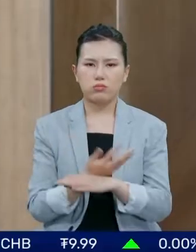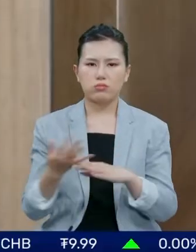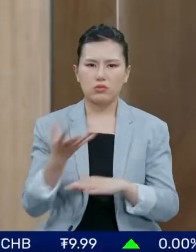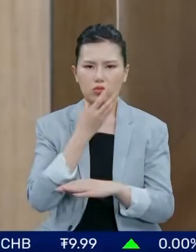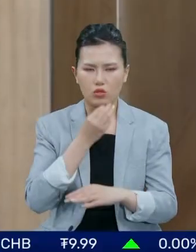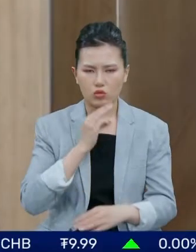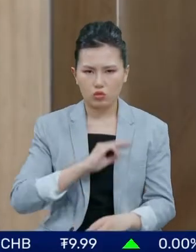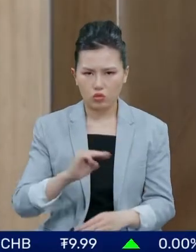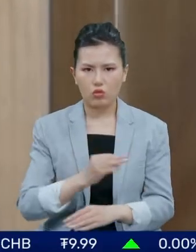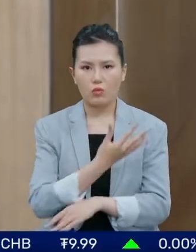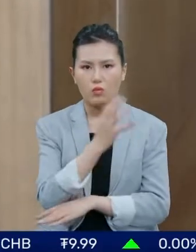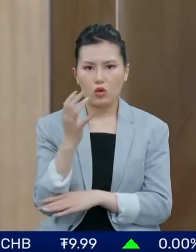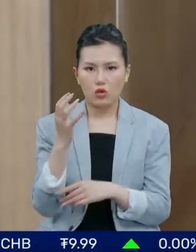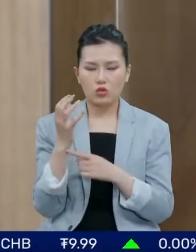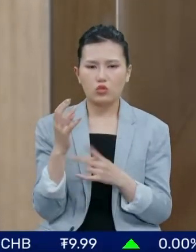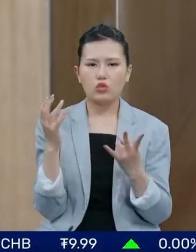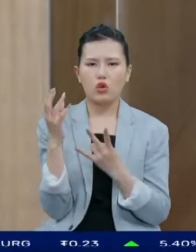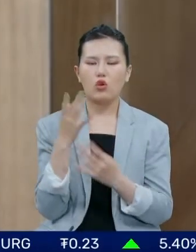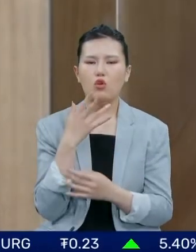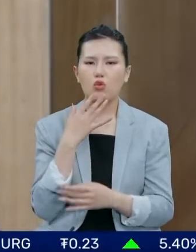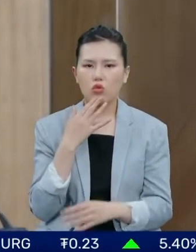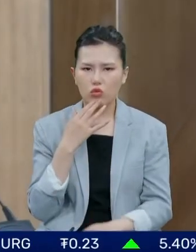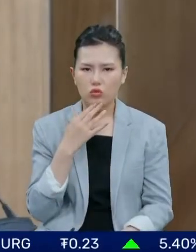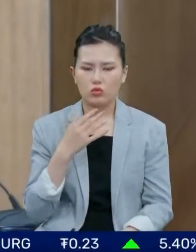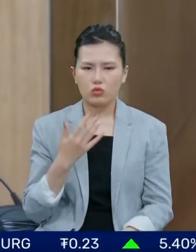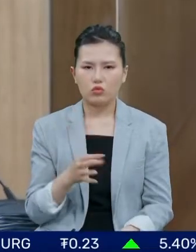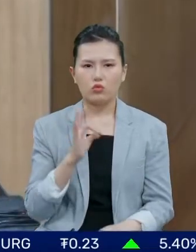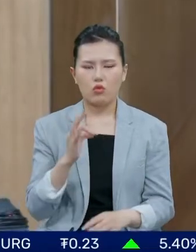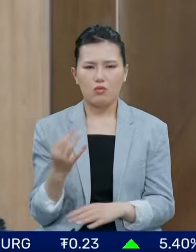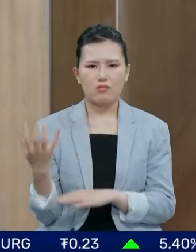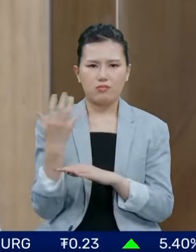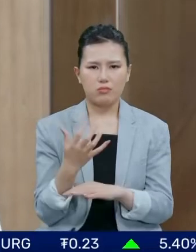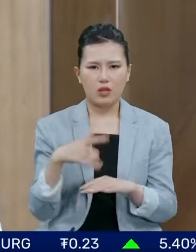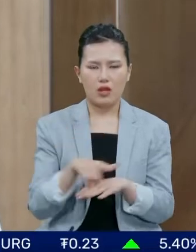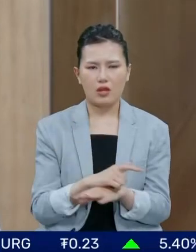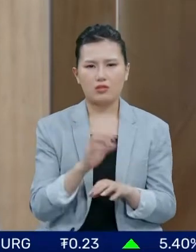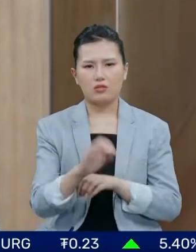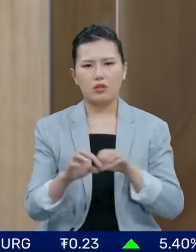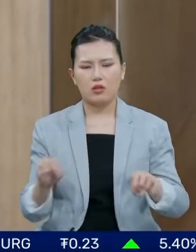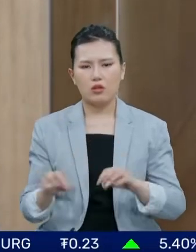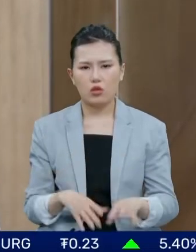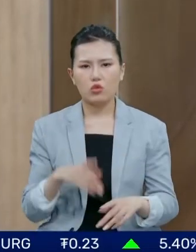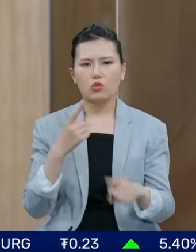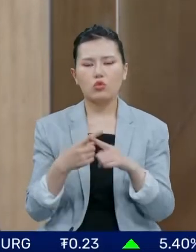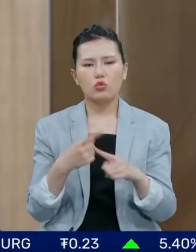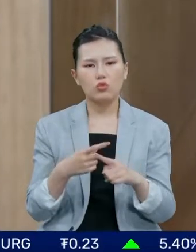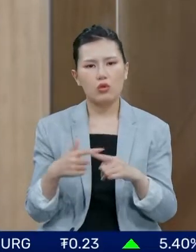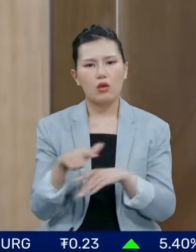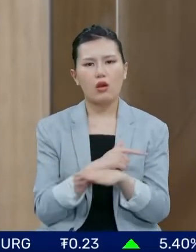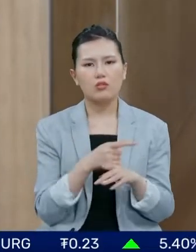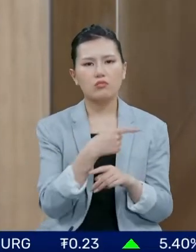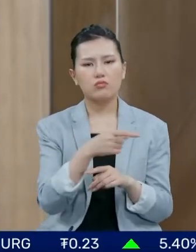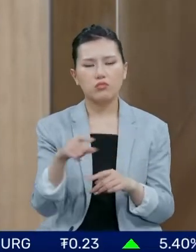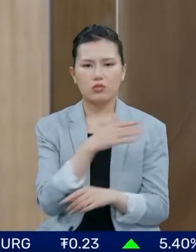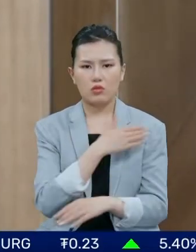мод ногоо тий одоо мод одоо ургамлыг одоо илрүүлэхдээ төрөлжүүлэн тарих тухайн одоо орн нутгийн гэж ярьдаг тий тухайн нутгийн одоо ийм ургамлуудыг